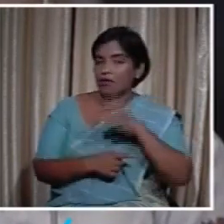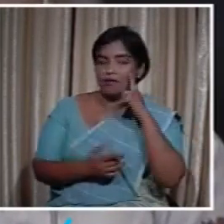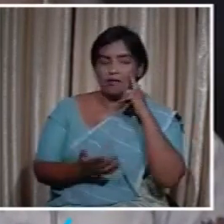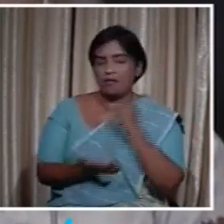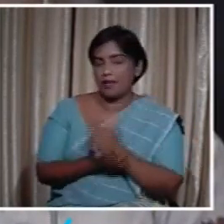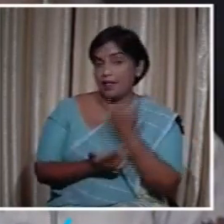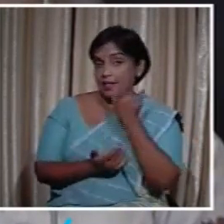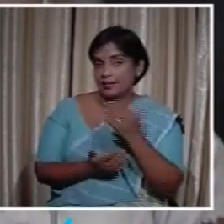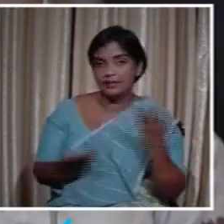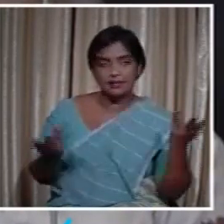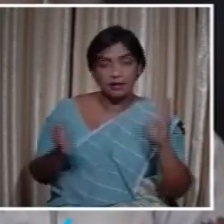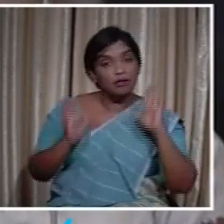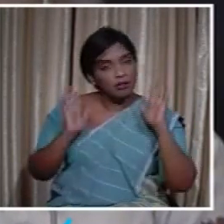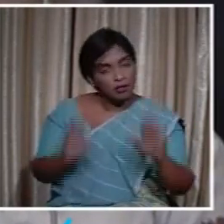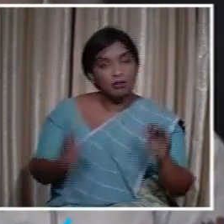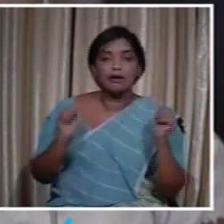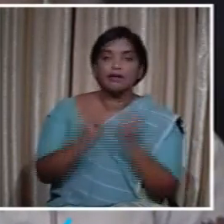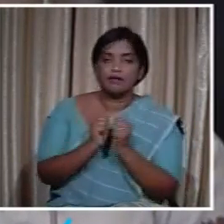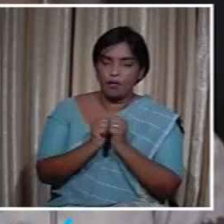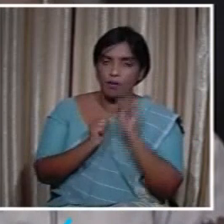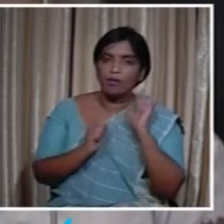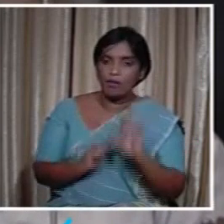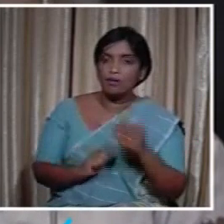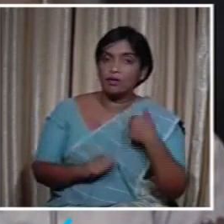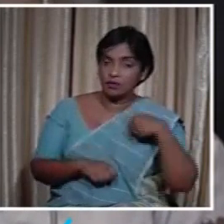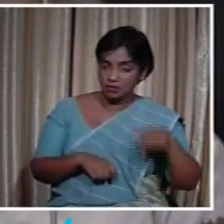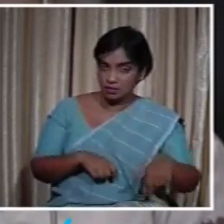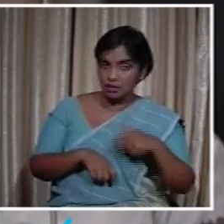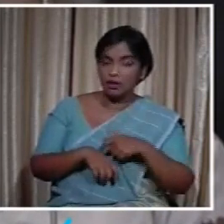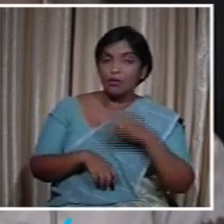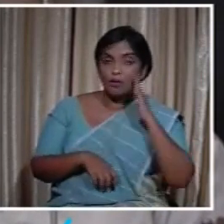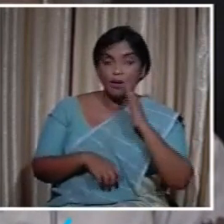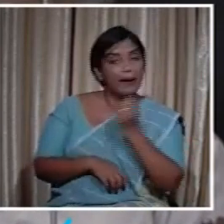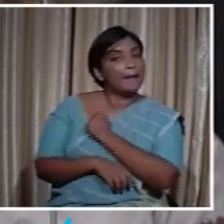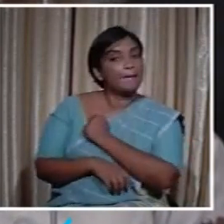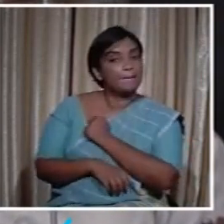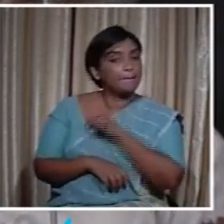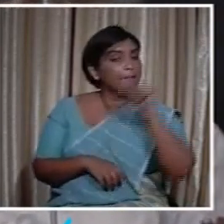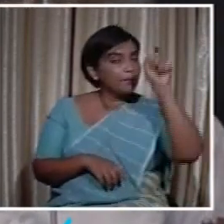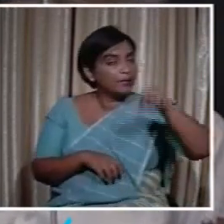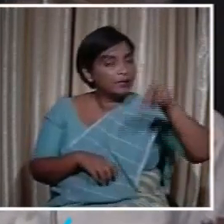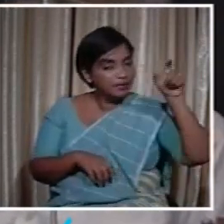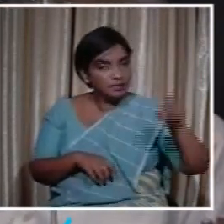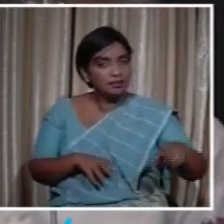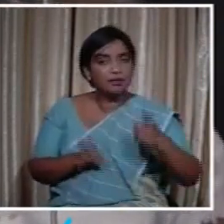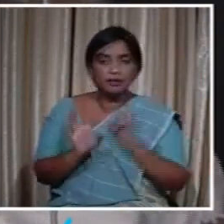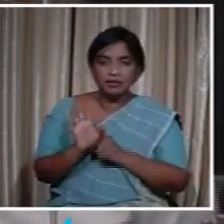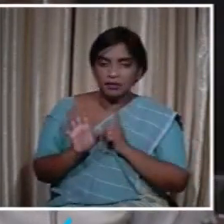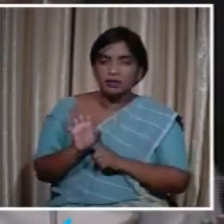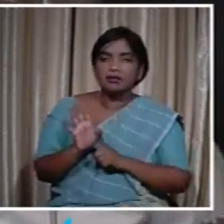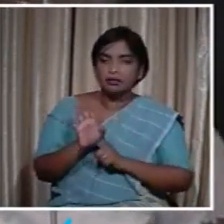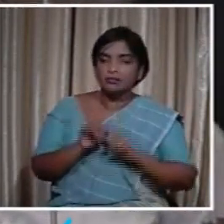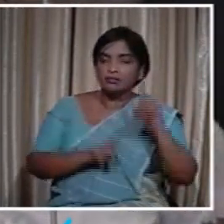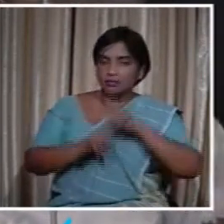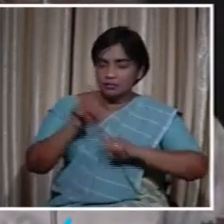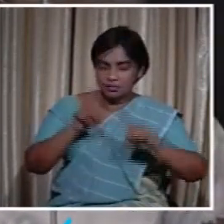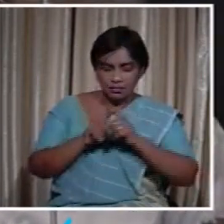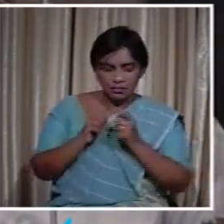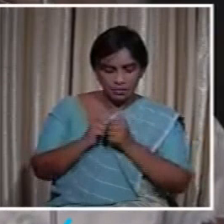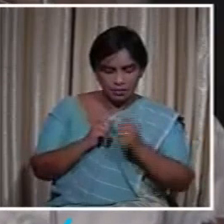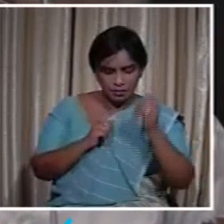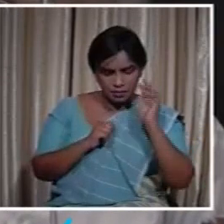டாலர்கள் அவசியம். இந்த தொகையை நாட்டுக்குள் தேட முடியாத நிலையில் வெளியில் இருந்தே இதனை தேட வேண்டியுள்ளது என்றும் பிரதமர் ரணில்